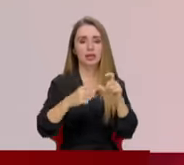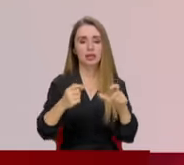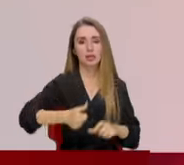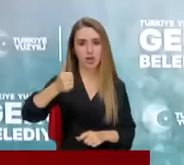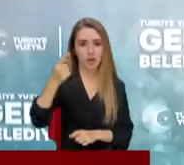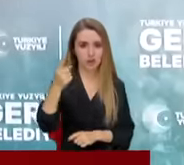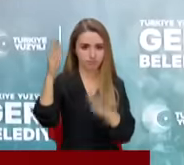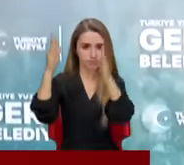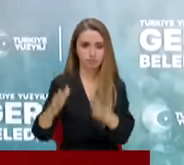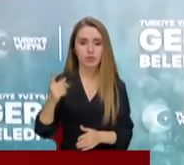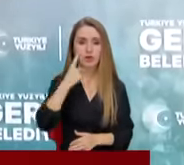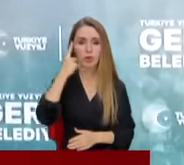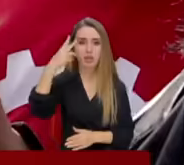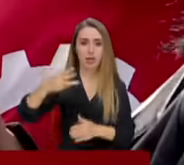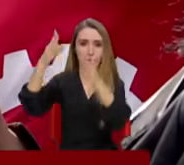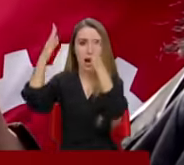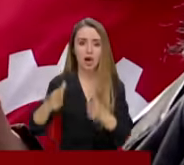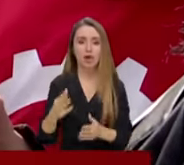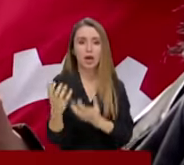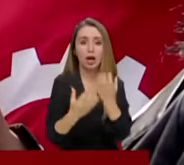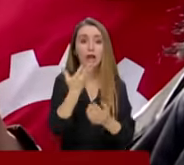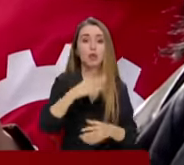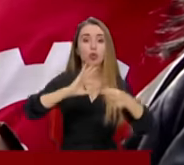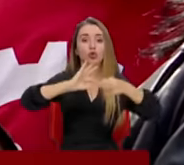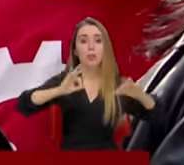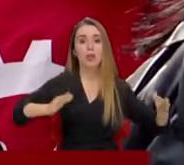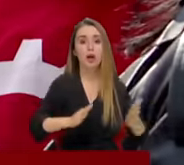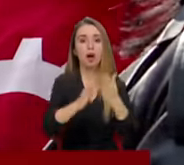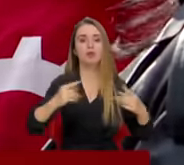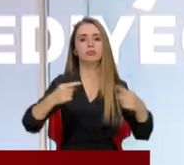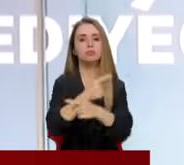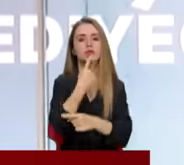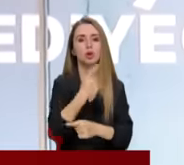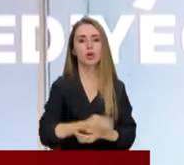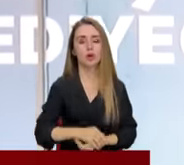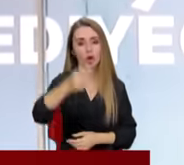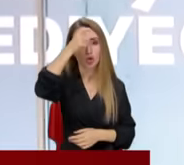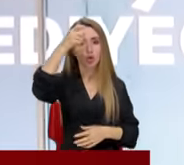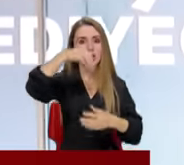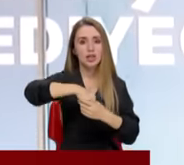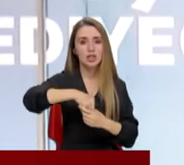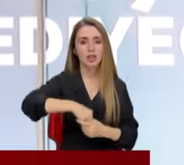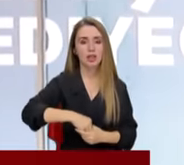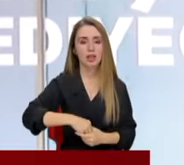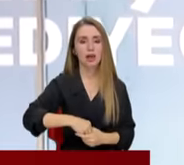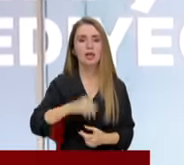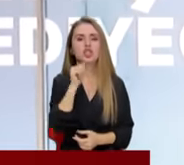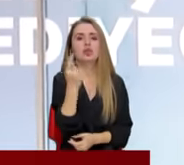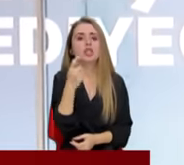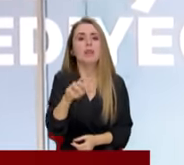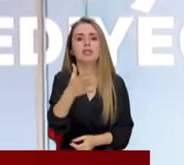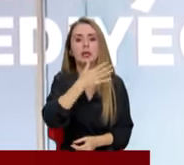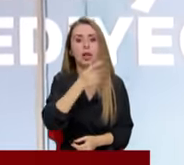Arzu Çerkezoğlu, Cumhurbaşkanı Erdoğan'ın kaynak yok sözlerinin aksini savundu. Ülkemizde tek çivi çakmasak,